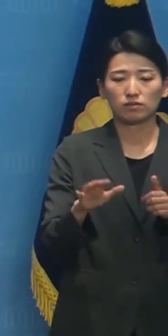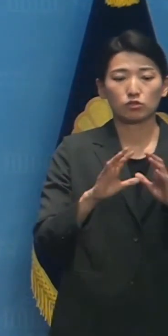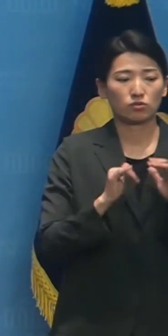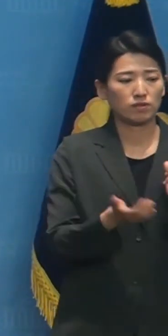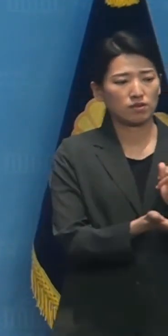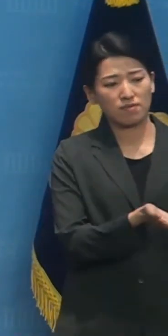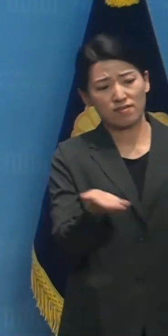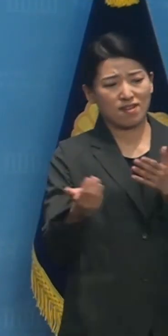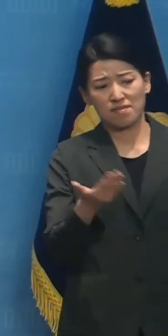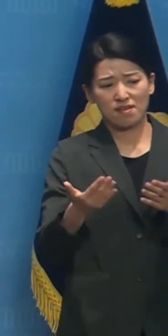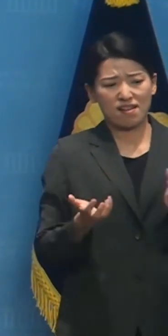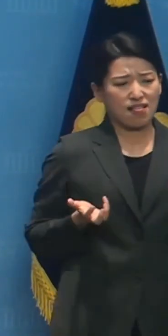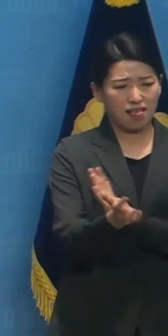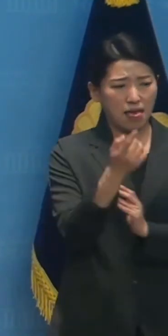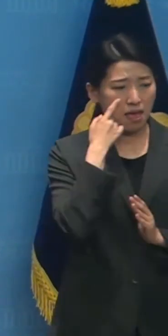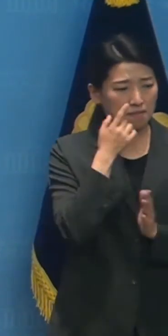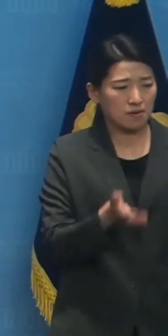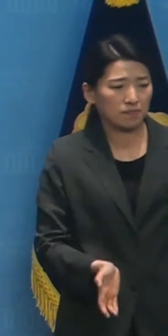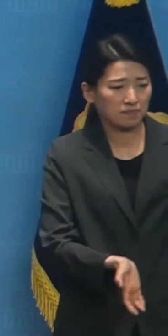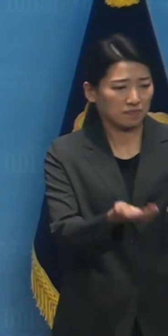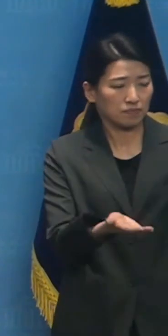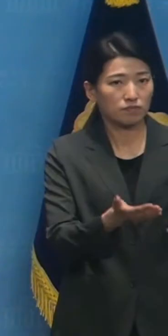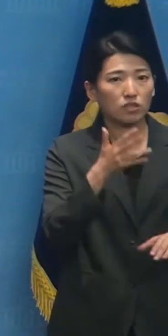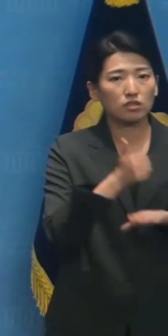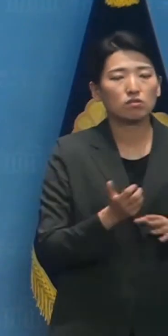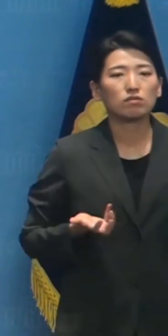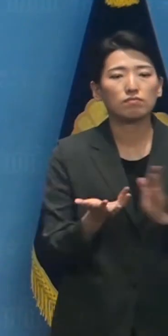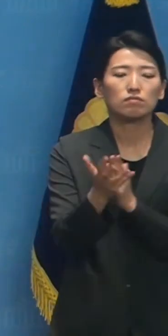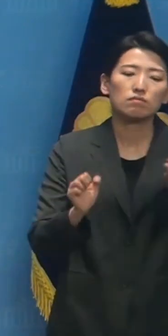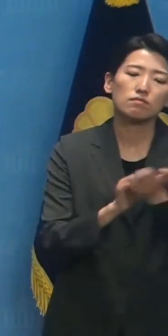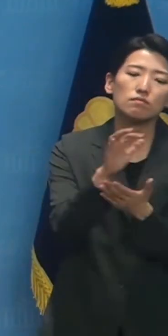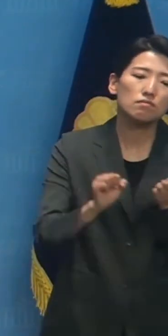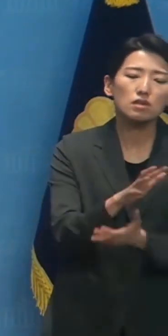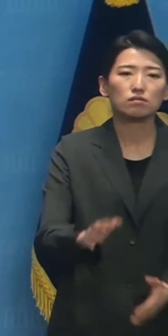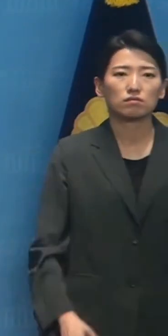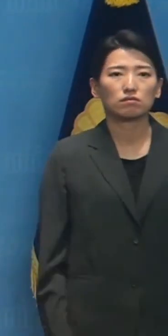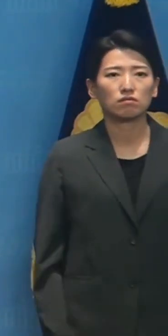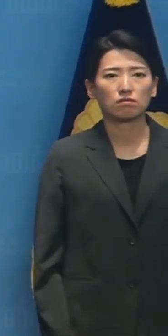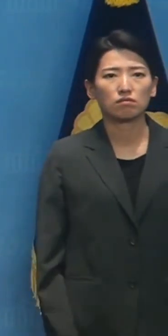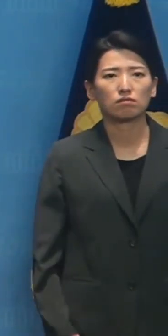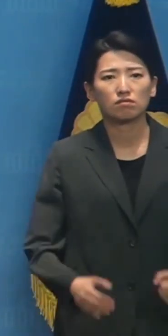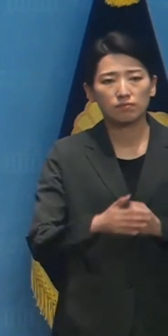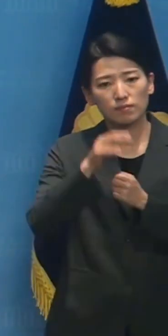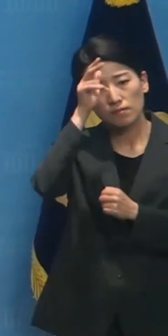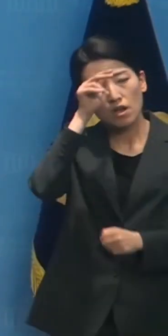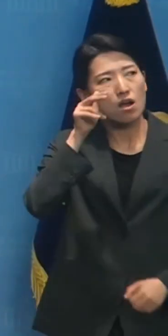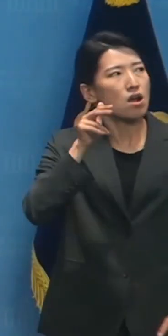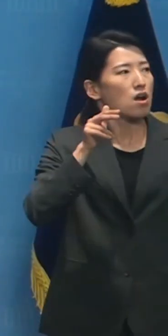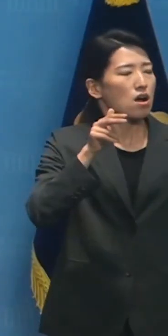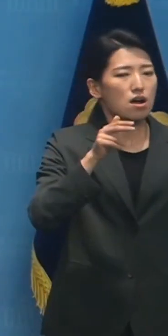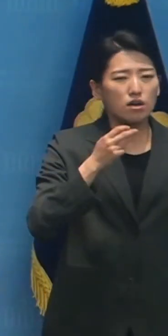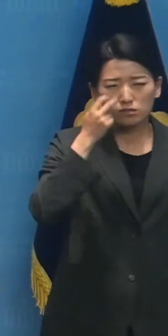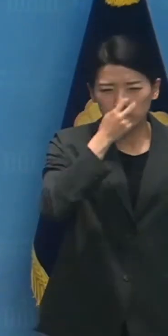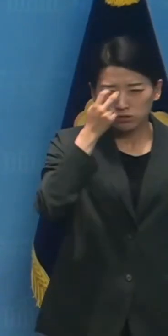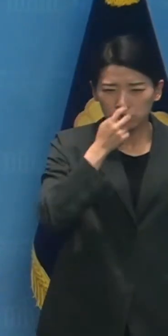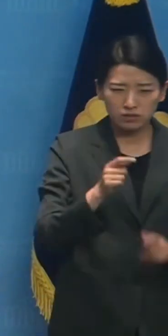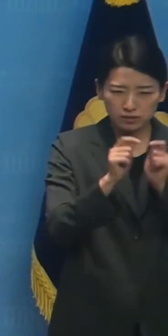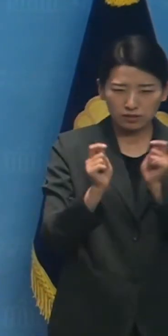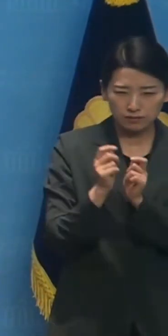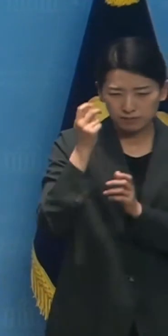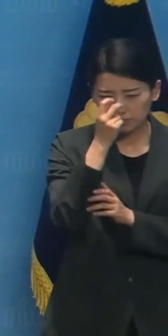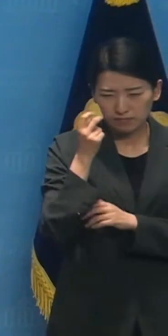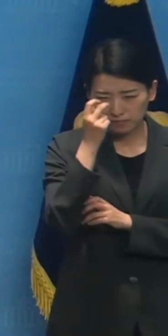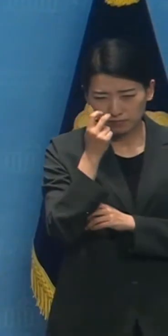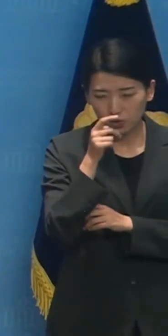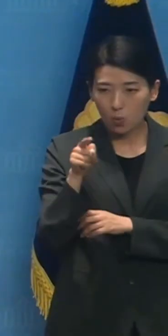선동 혐의 등입니다. 서부지법 폭동 이후 전남 수사팀까지 꾸린 경찰은 수사 초기 상당한